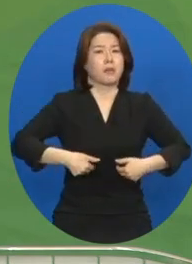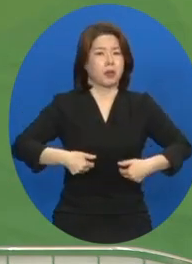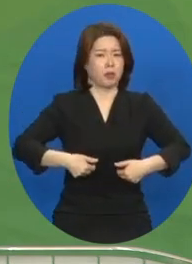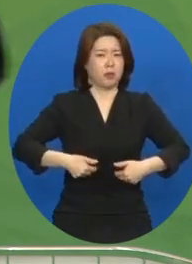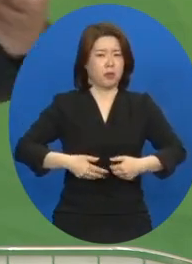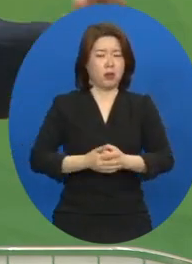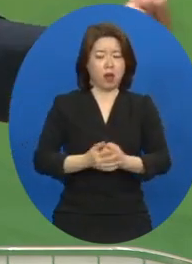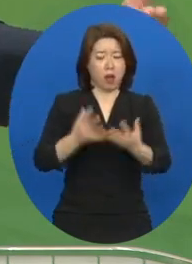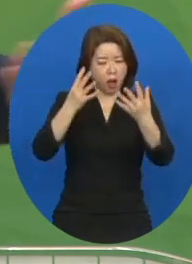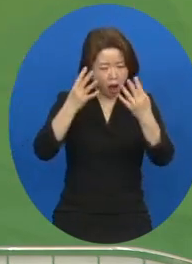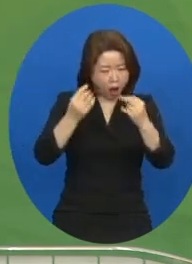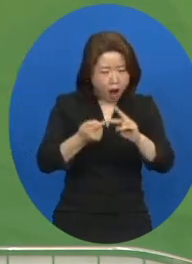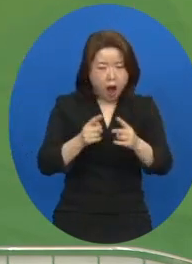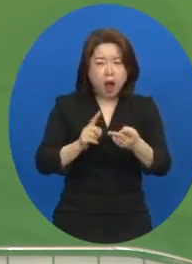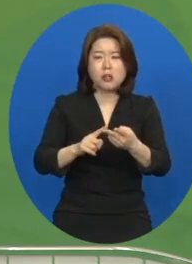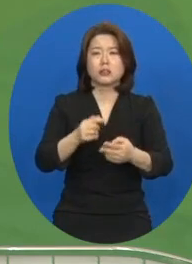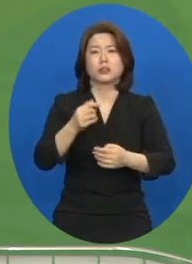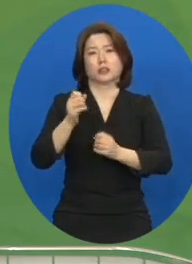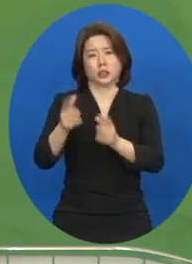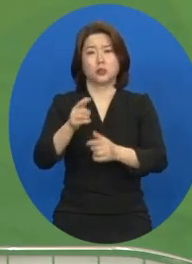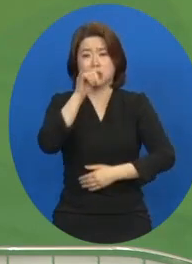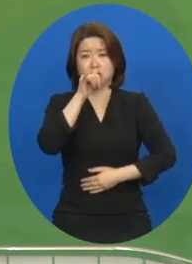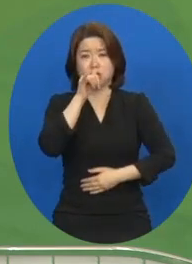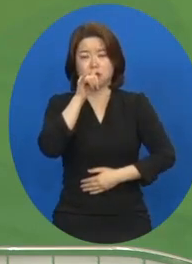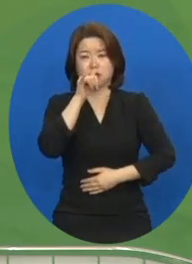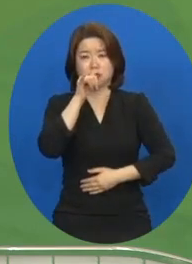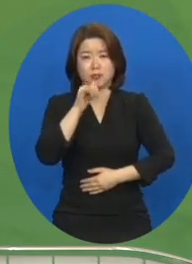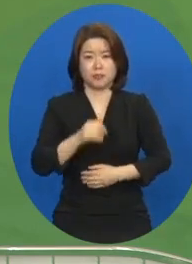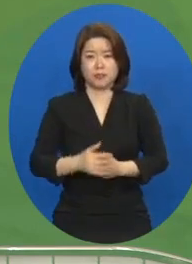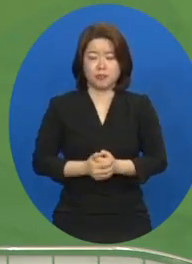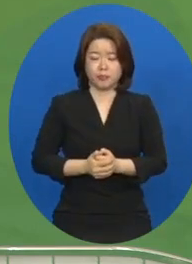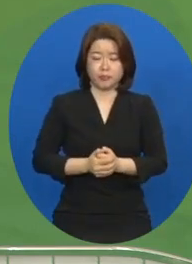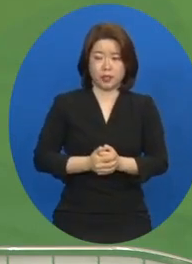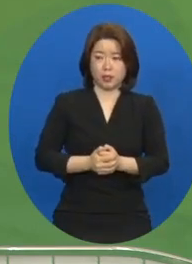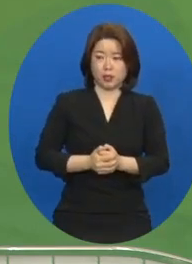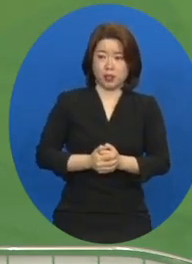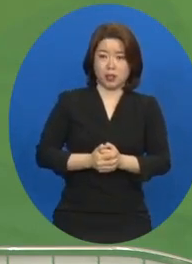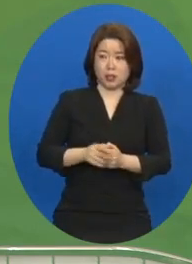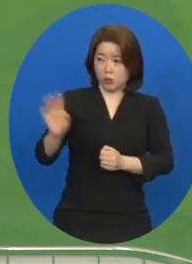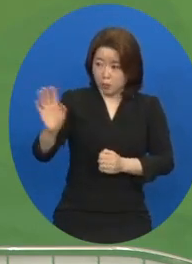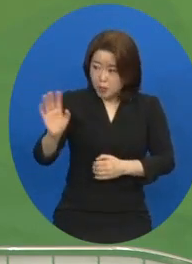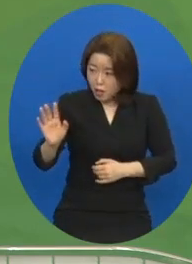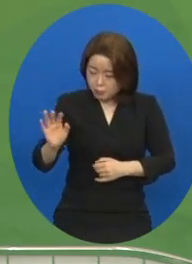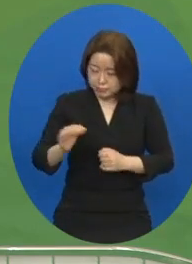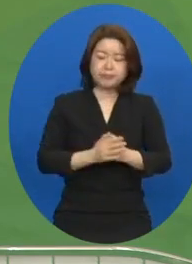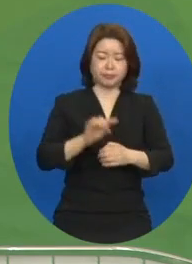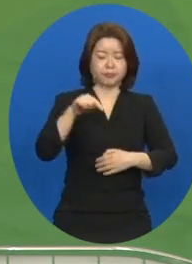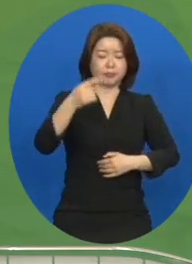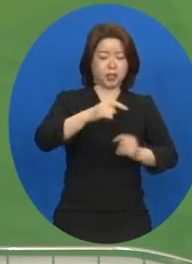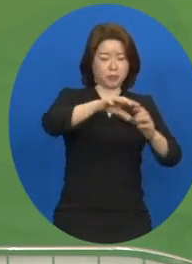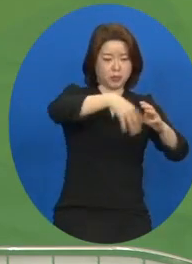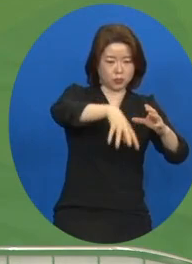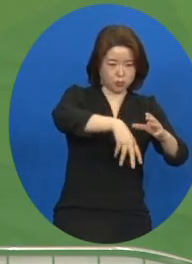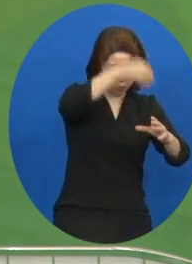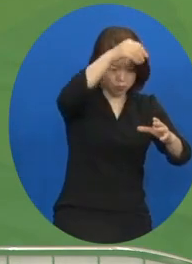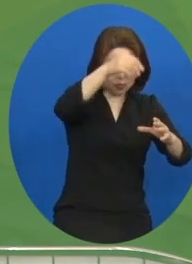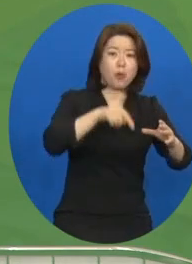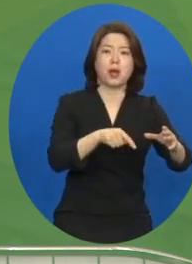되잖아요. 얼마든지 그런 기회가 있었잖아요. 제비를 뽑습니다. 누가 그랬는지 제비를